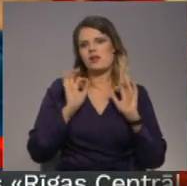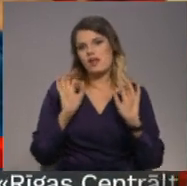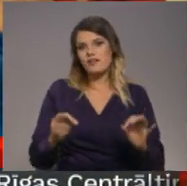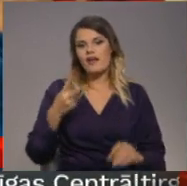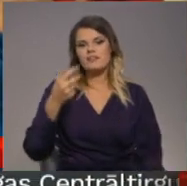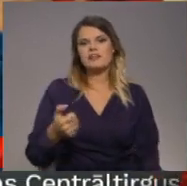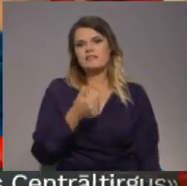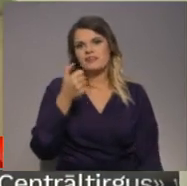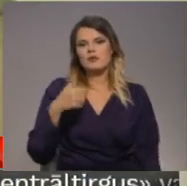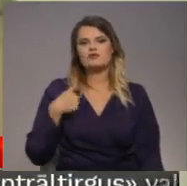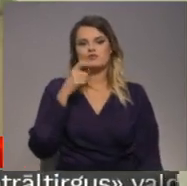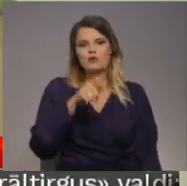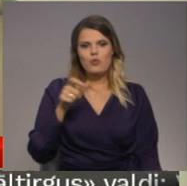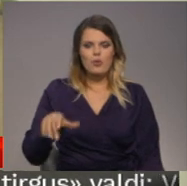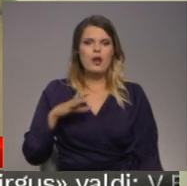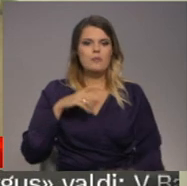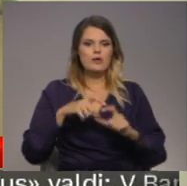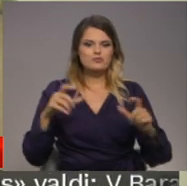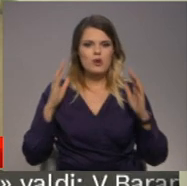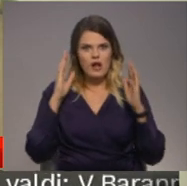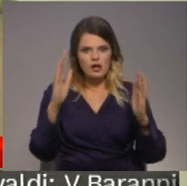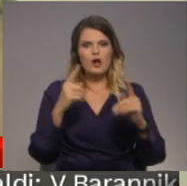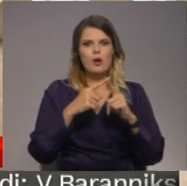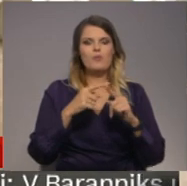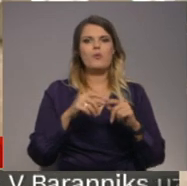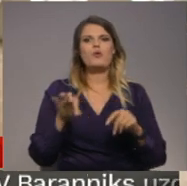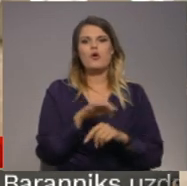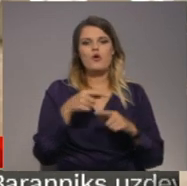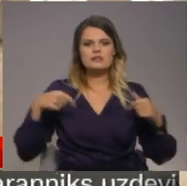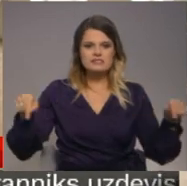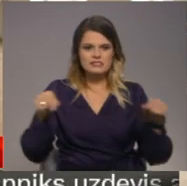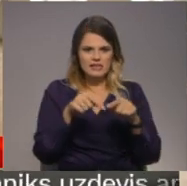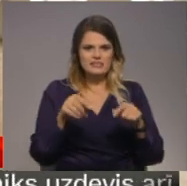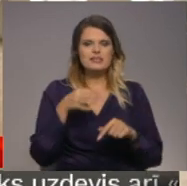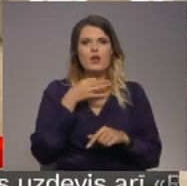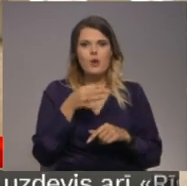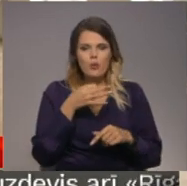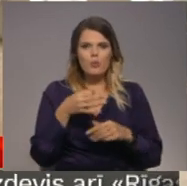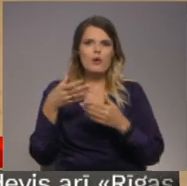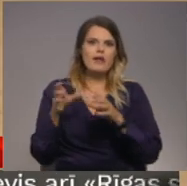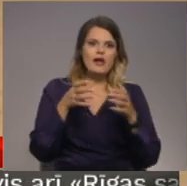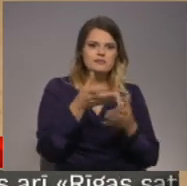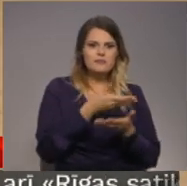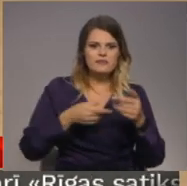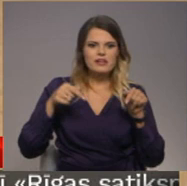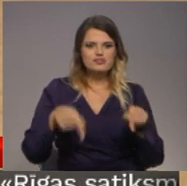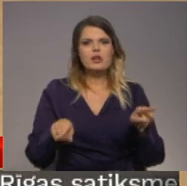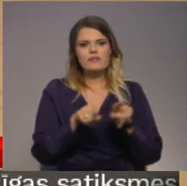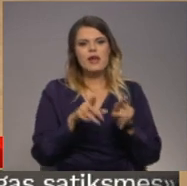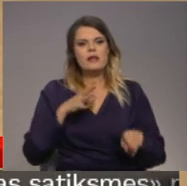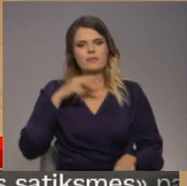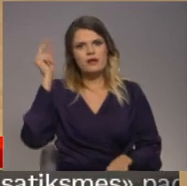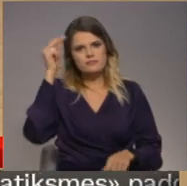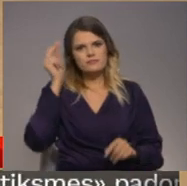gadus skolēni sporta stundas vadījuši skolas gaiteņos un aktu zālē, dalot to ar abu koru un ansambļu kolektīviem. Te notikušas arī